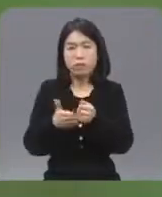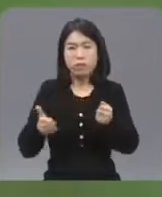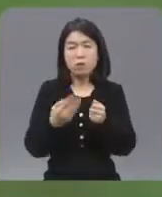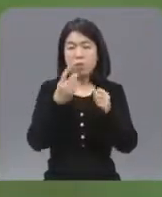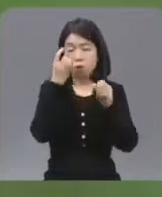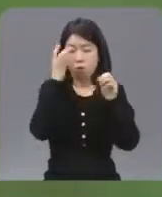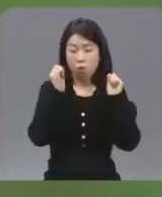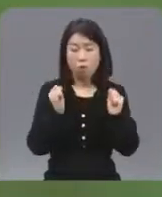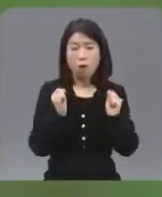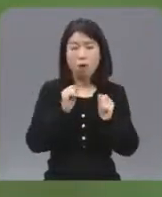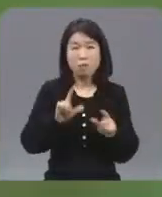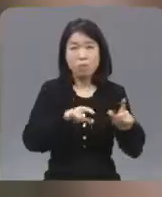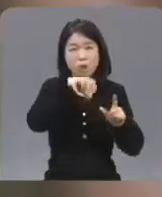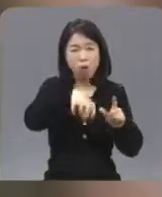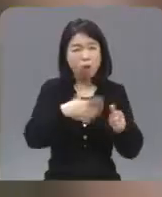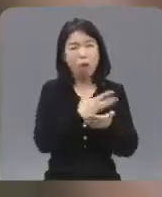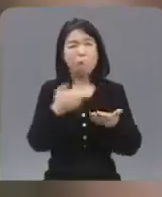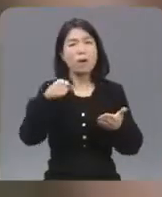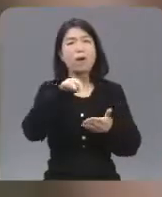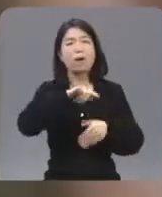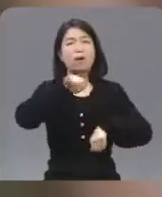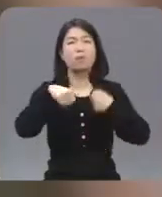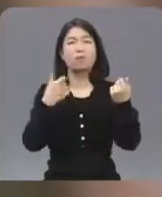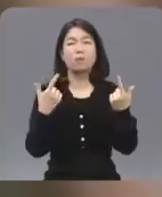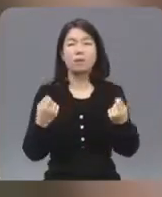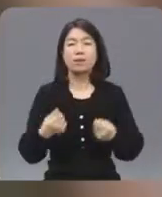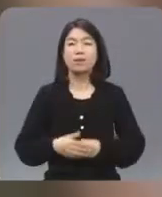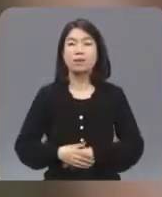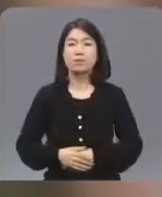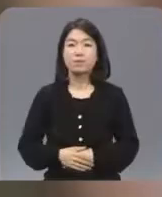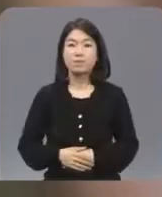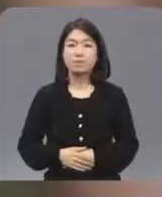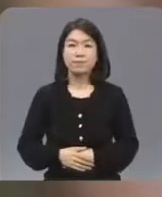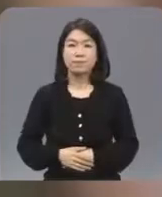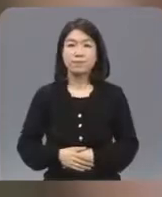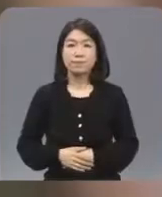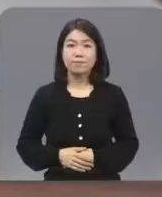빼앗긴 터줏대감이었습니다. KBS 뉴스 송국혜입니다.